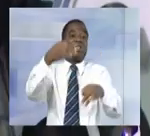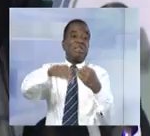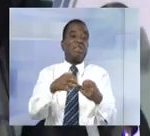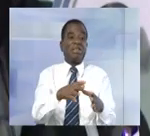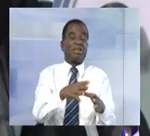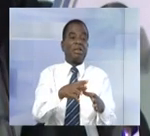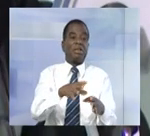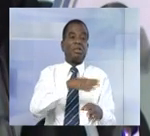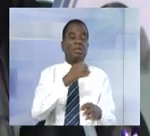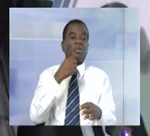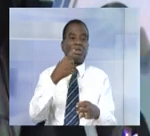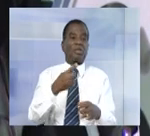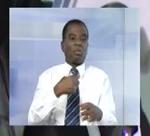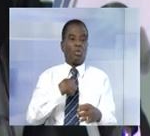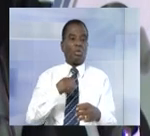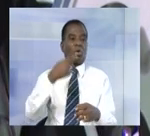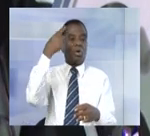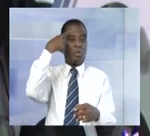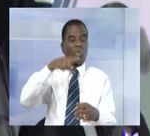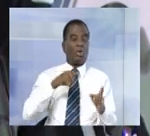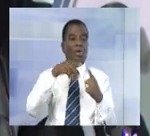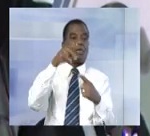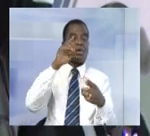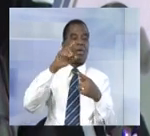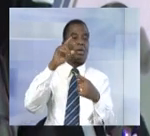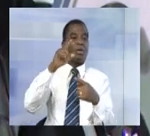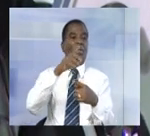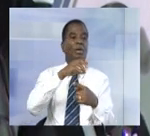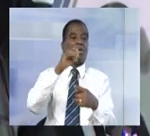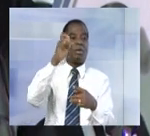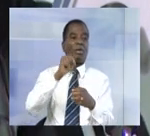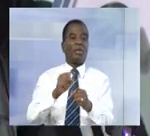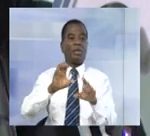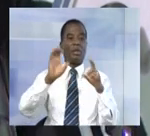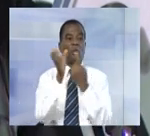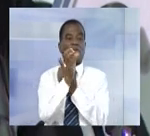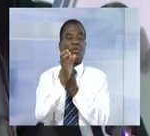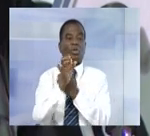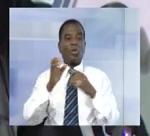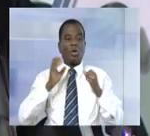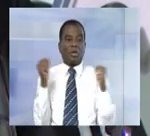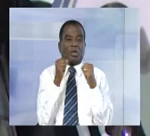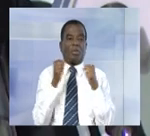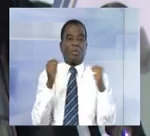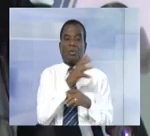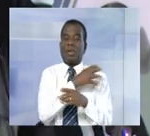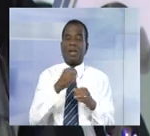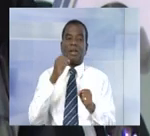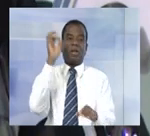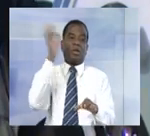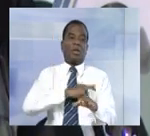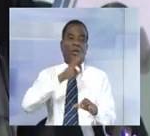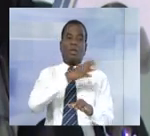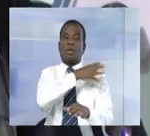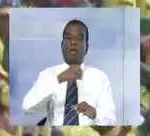On aurait souhaité bien sûr que ce soit au Maroc, parce que pour plein de raisons, les infrastructures, les conditions climatiques évidemment, la proximité, donc il y avait beaucoup d'avantages.